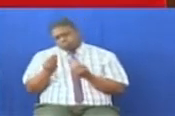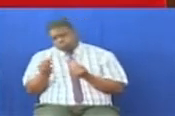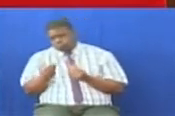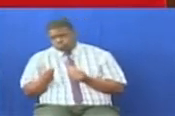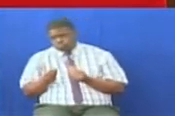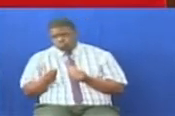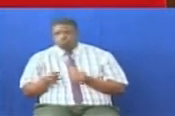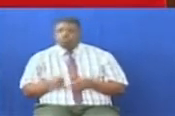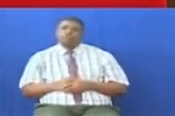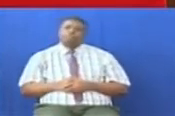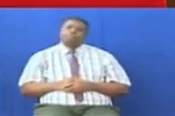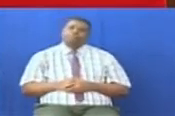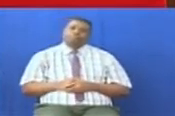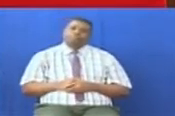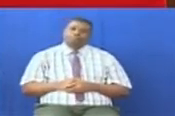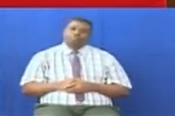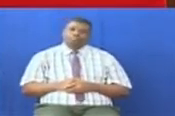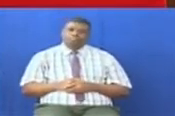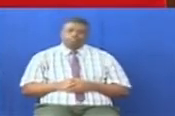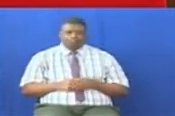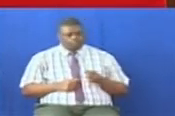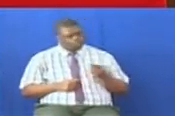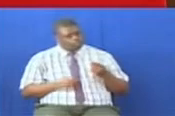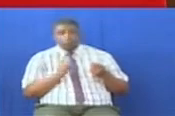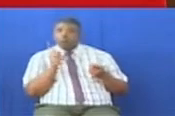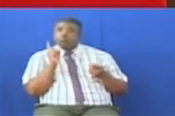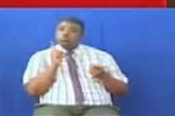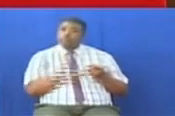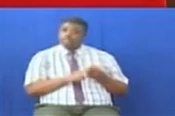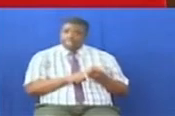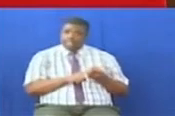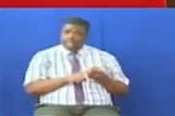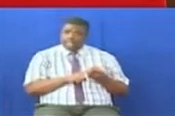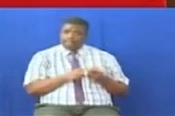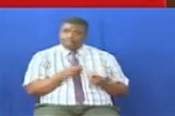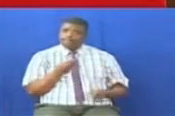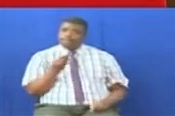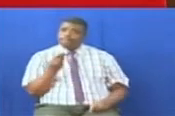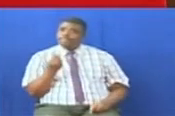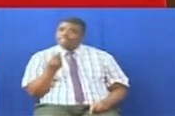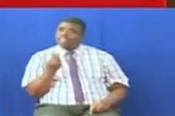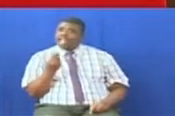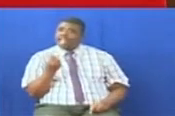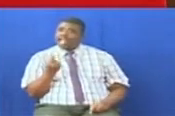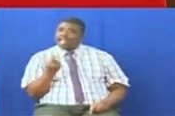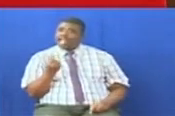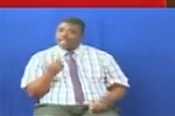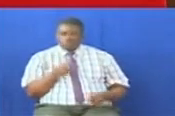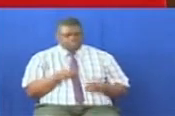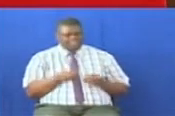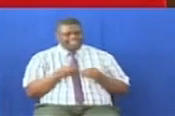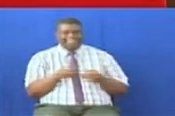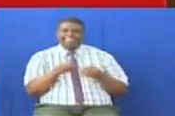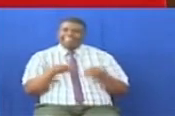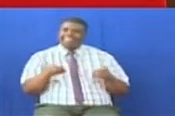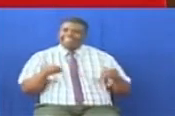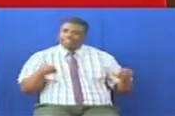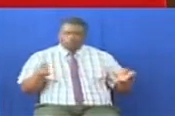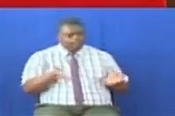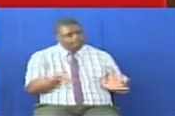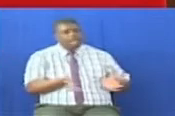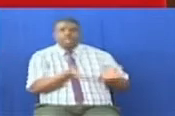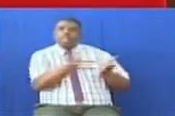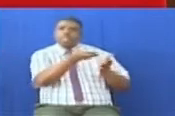waliochangia nichangie ya kwangu. La kwanza ni ucheleweshaji wa fedha za ruzuku za maendeleo katika halmashauri